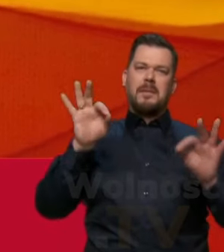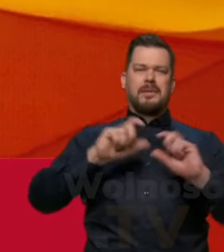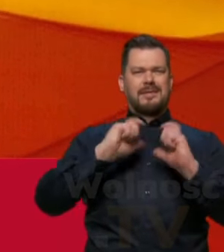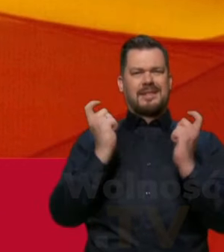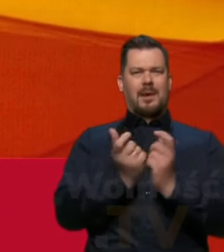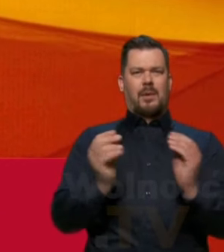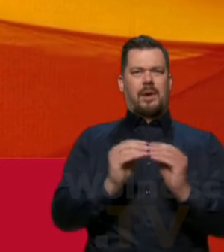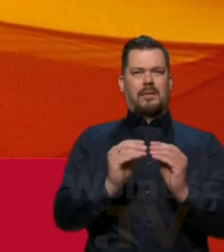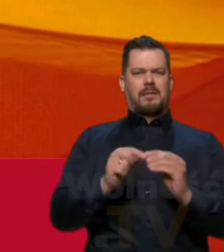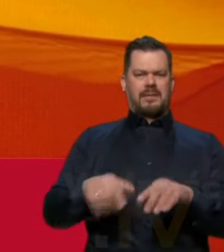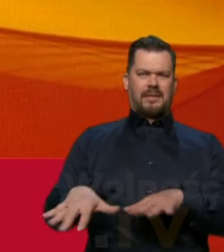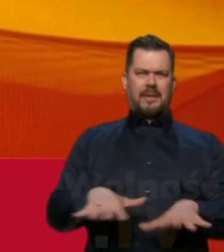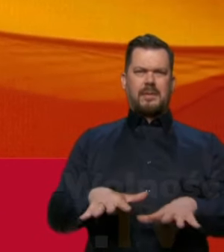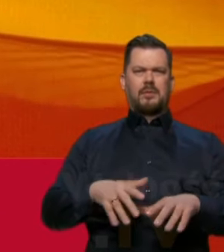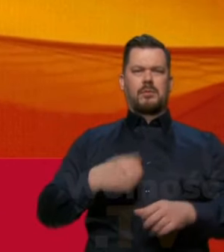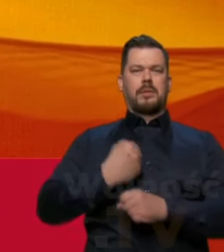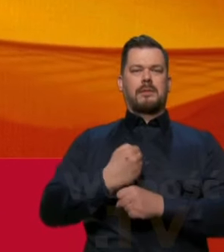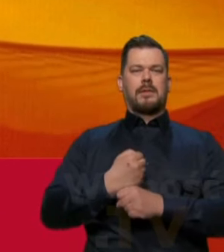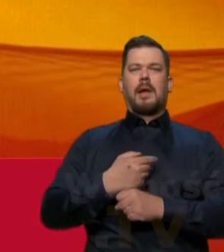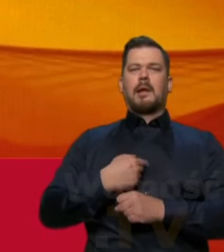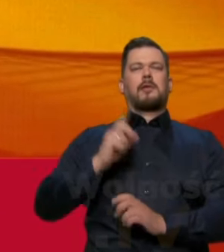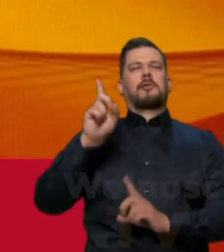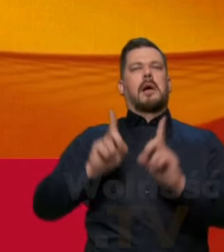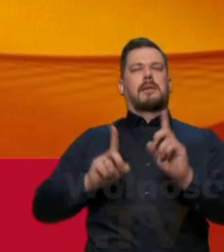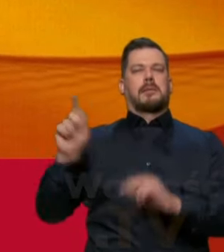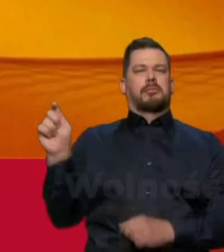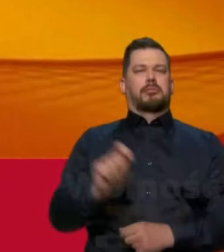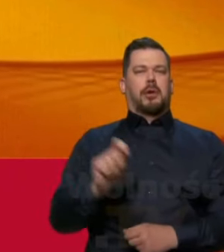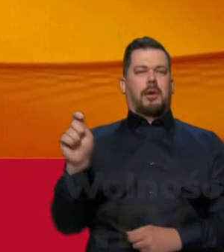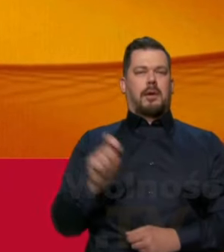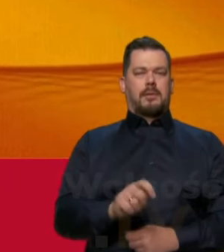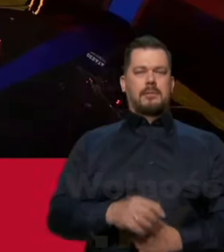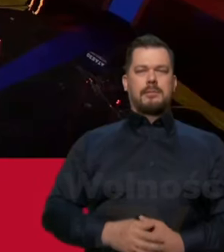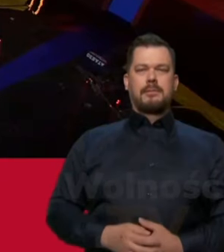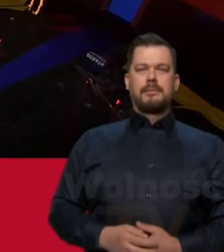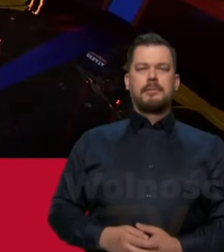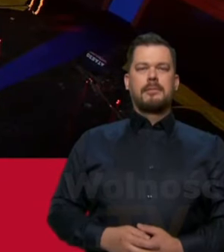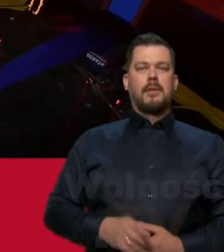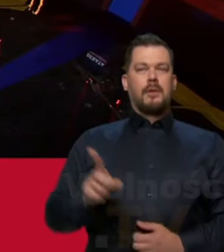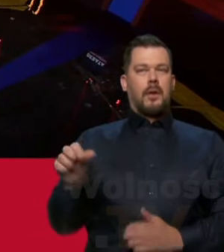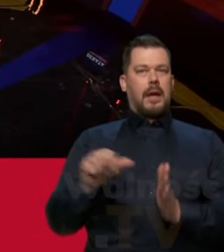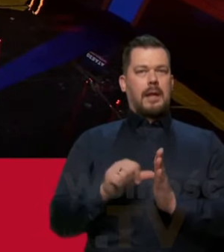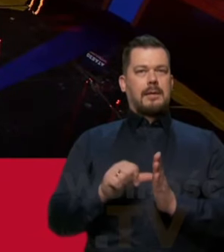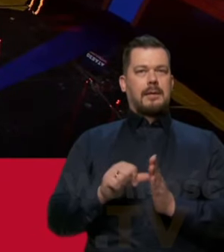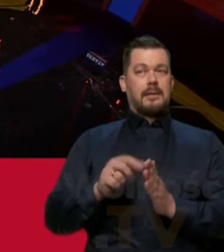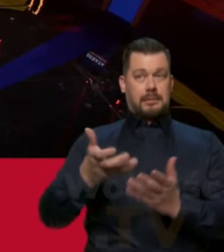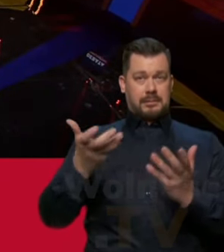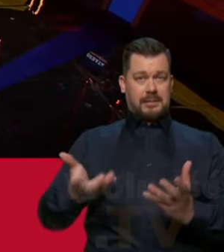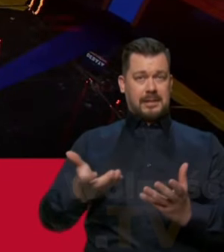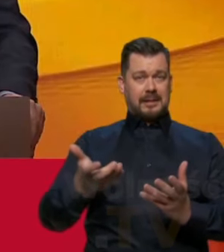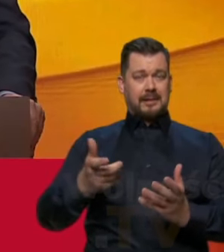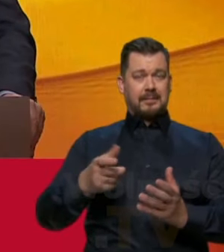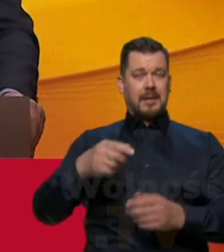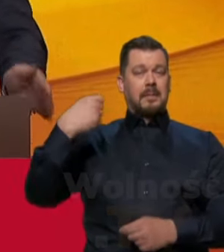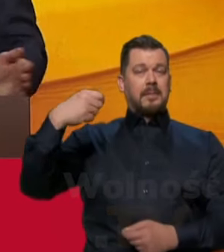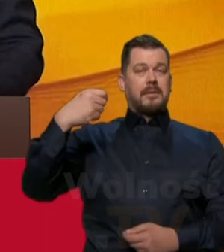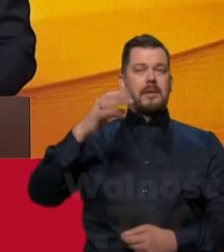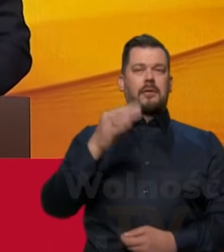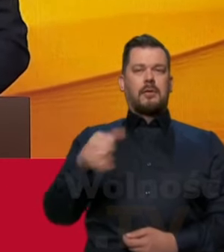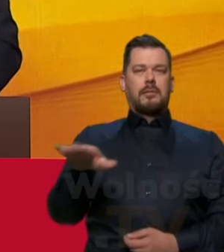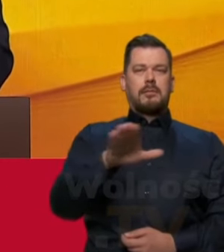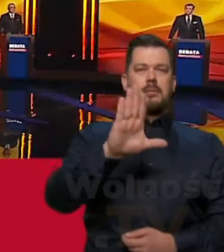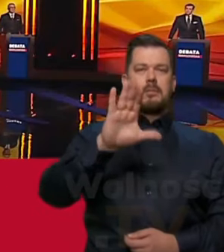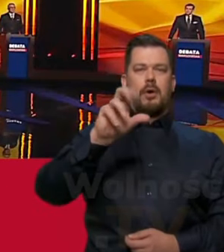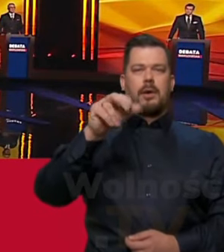etat, który tutaj jest, a nie tylko bywa. Mówił kandydat na gospodarza Tobiasz Bocheński. Czas